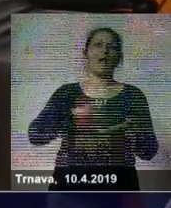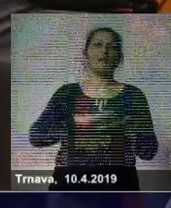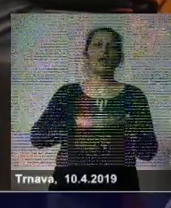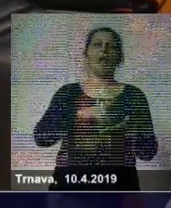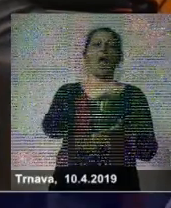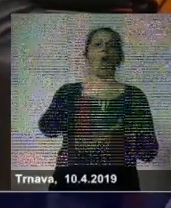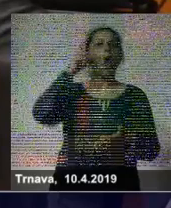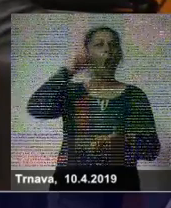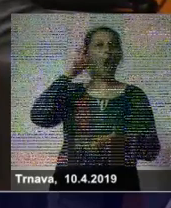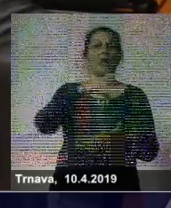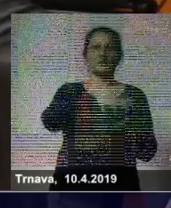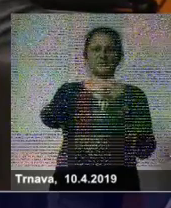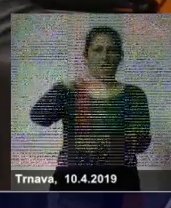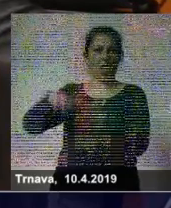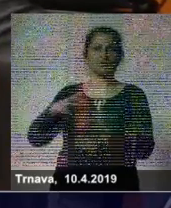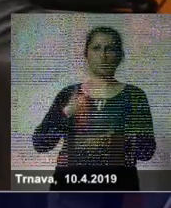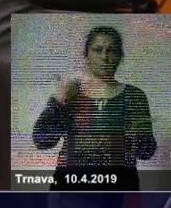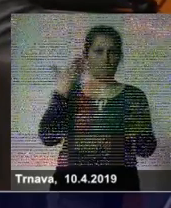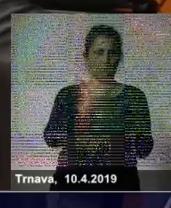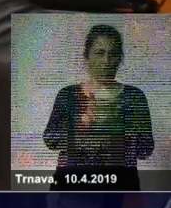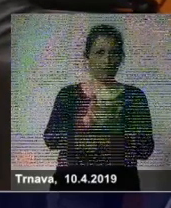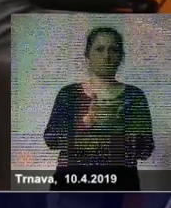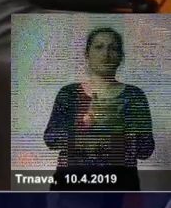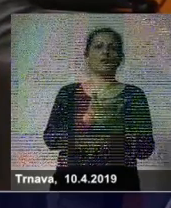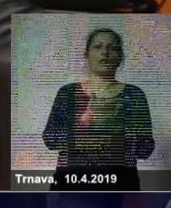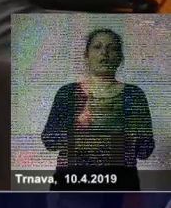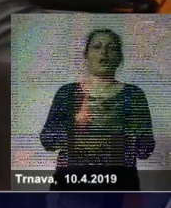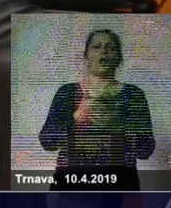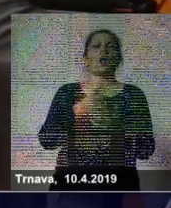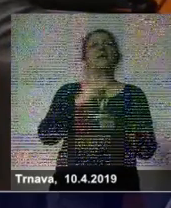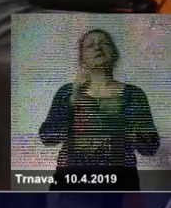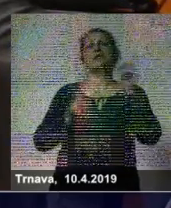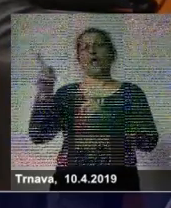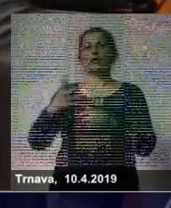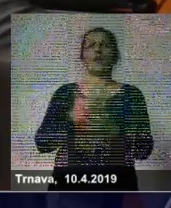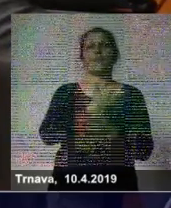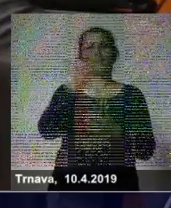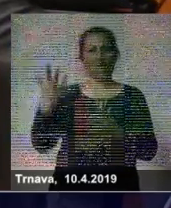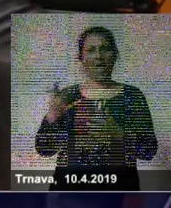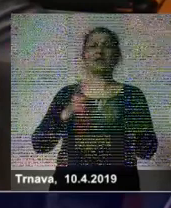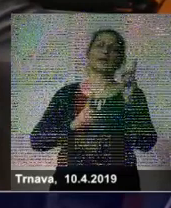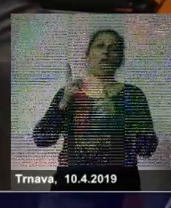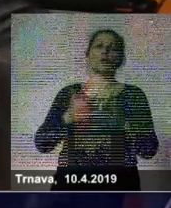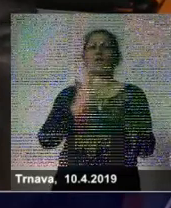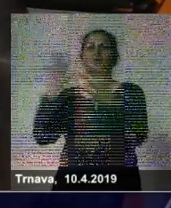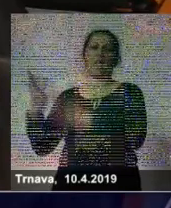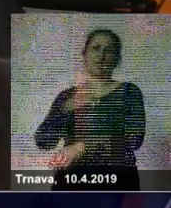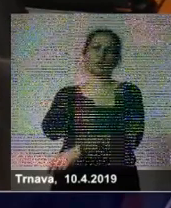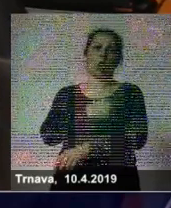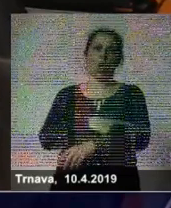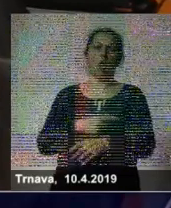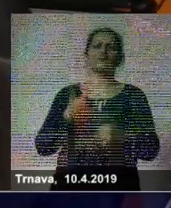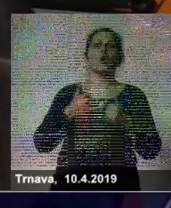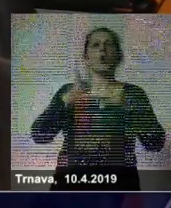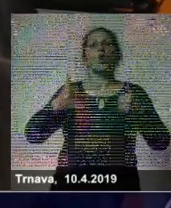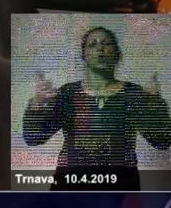boli predložené u niektorých na 5-ročné a u niektorých aj s horizontom 10 rokov pre rozvoj